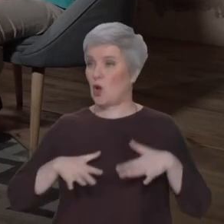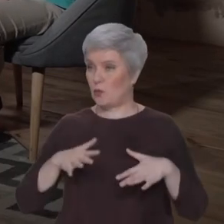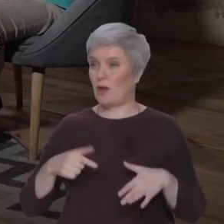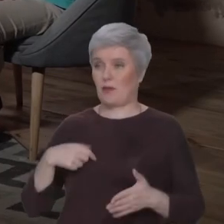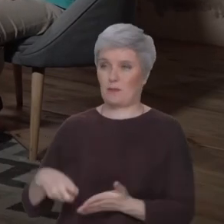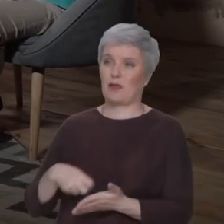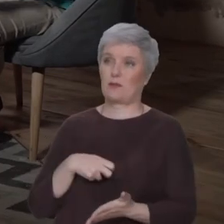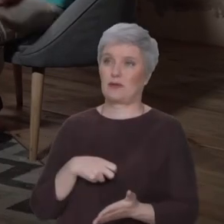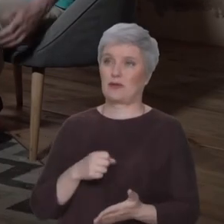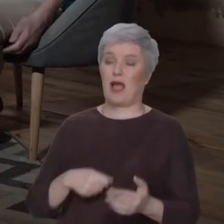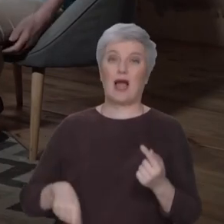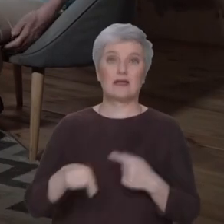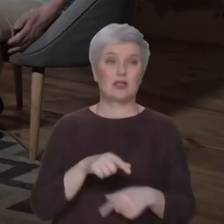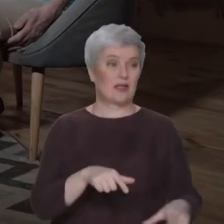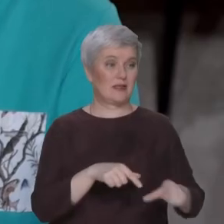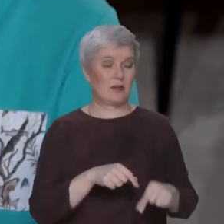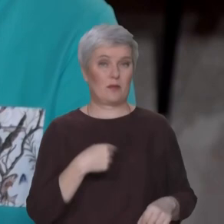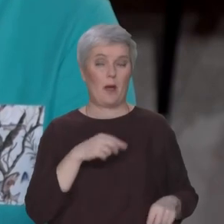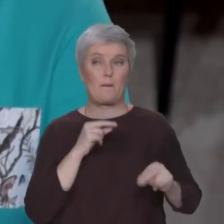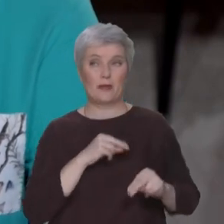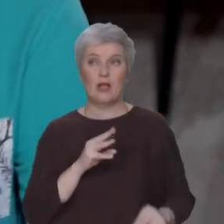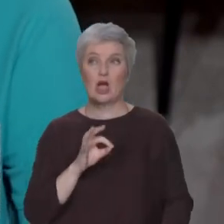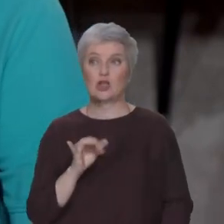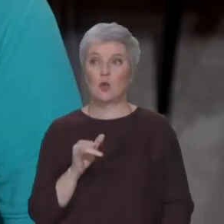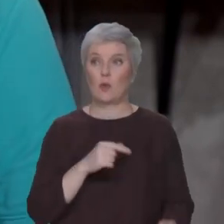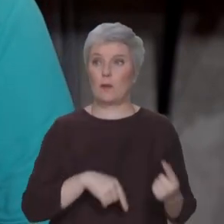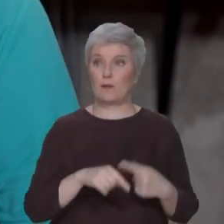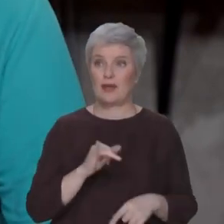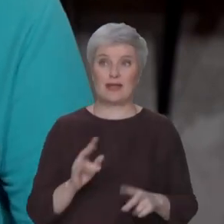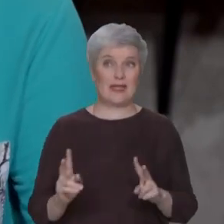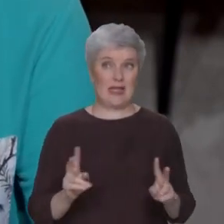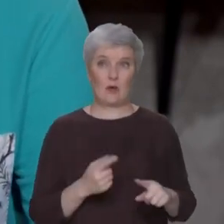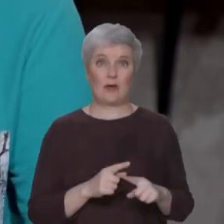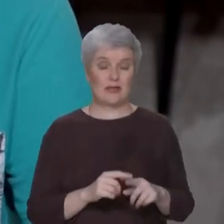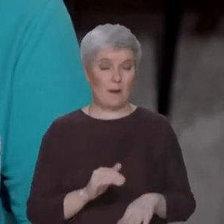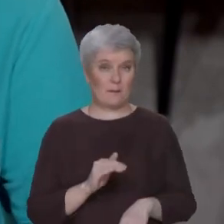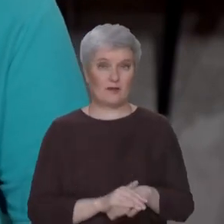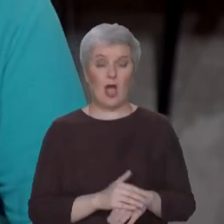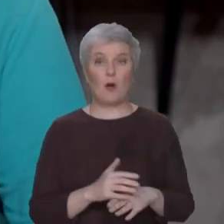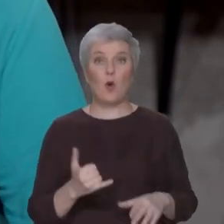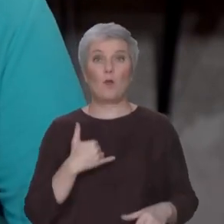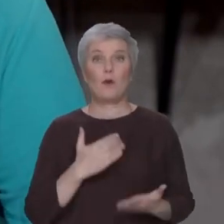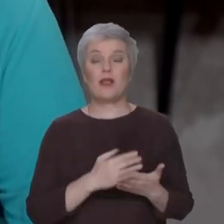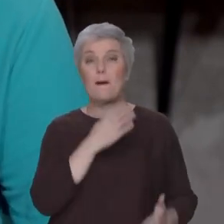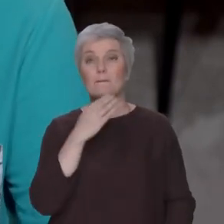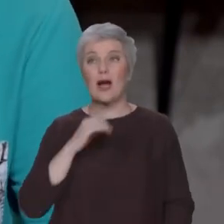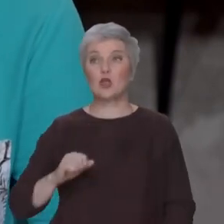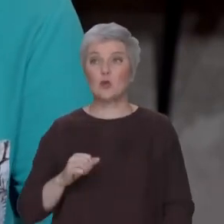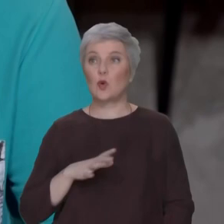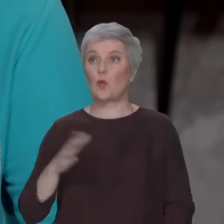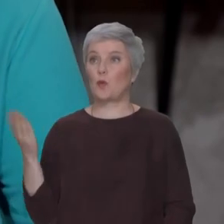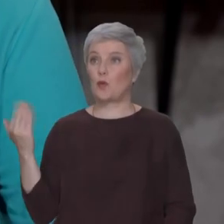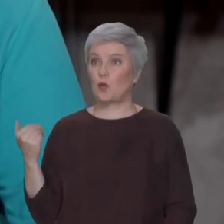Грузинська артистка. Так, я маю на увазі з тих, ким я працював, що в бізнесі. Ніхто. І це, до речі, ще підтверджує. Більше того, в мене є багато друзів, було.